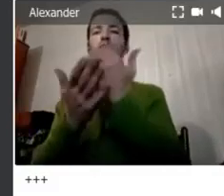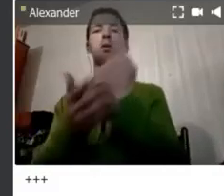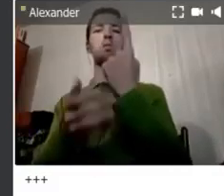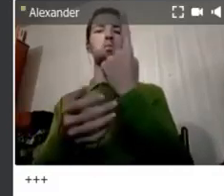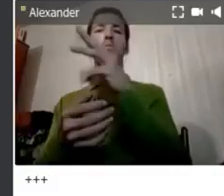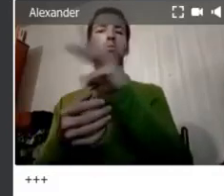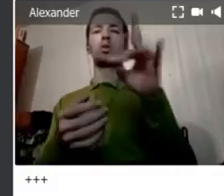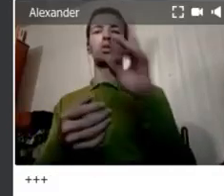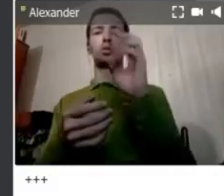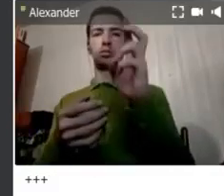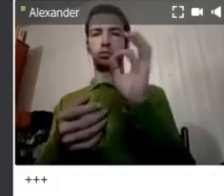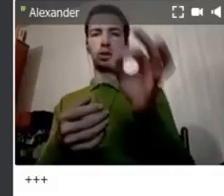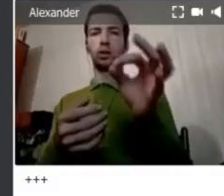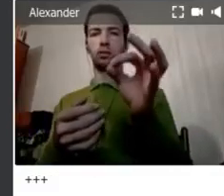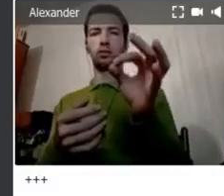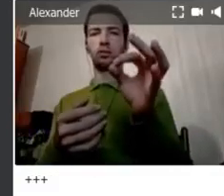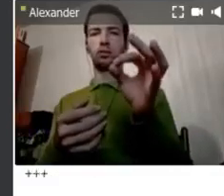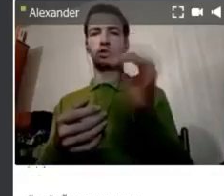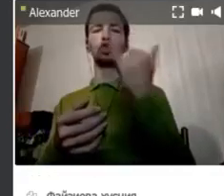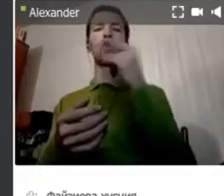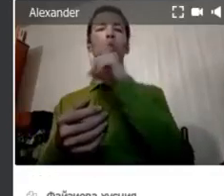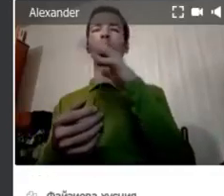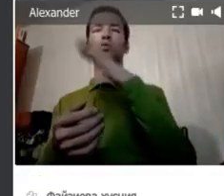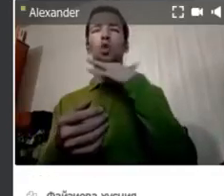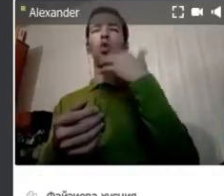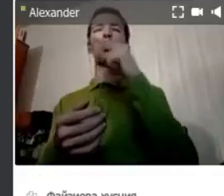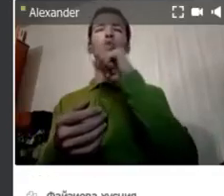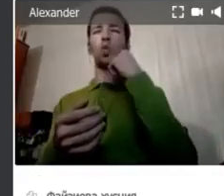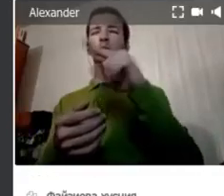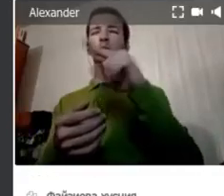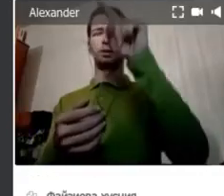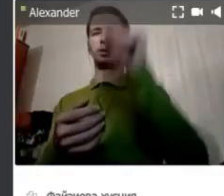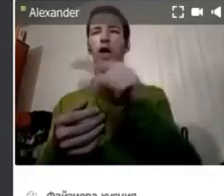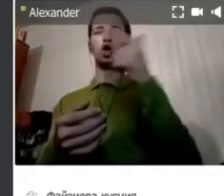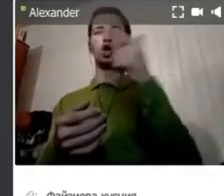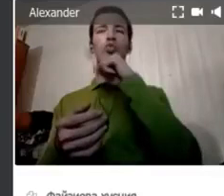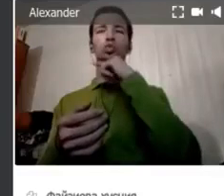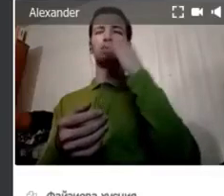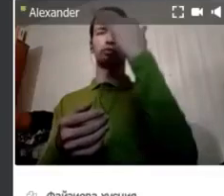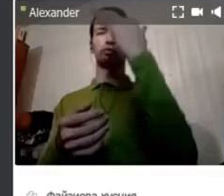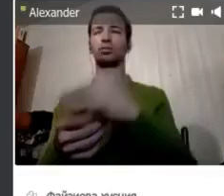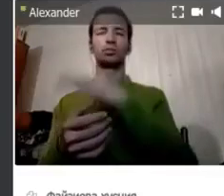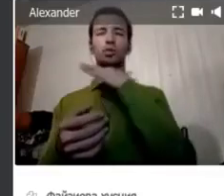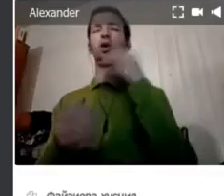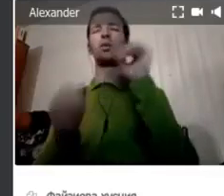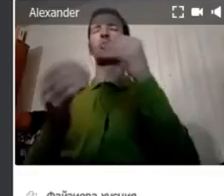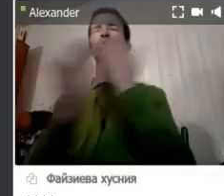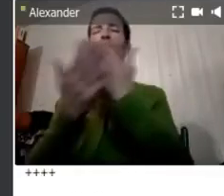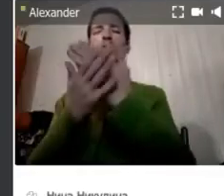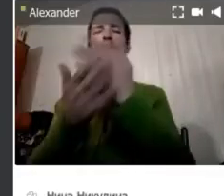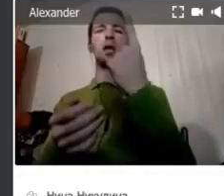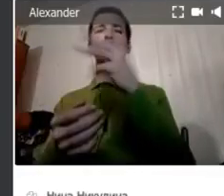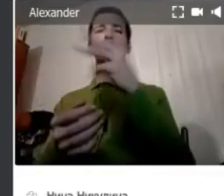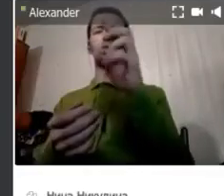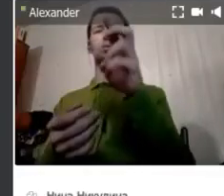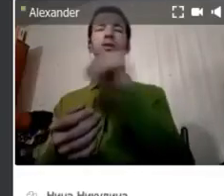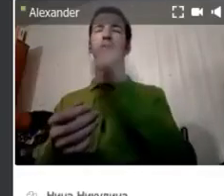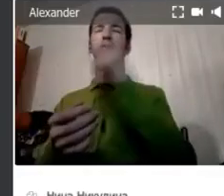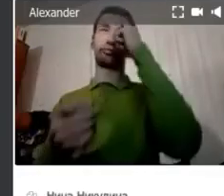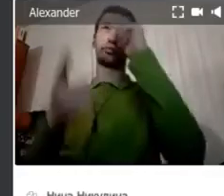что примерно там 35 человек в структуре, повторюсь, при правильной расстановке, чтобы все это